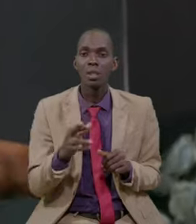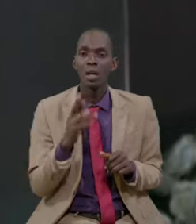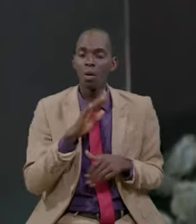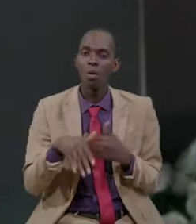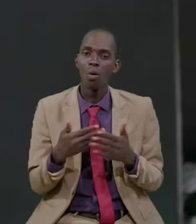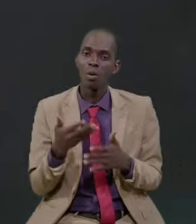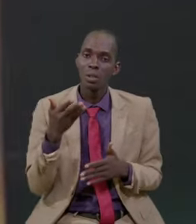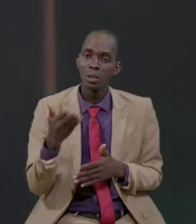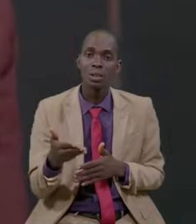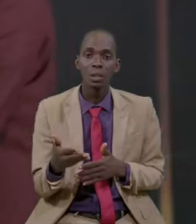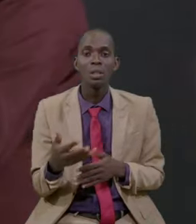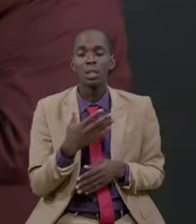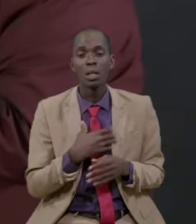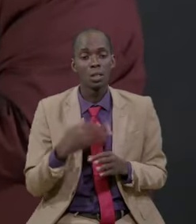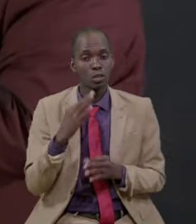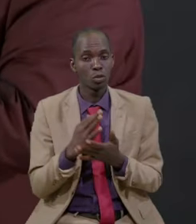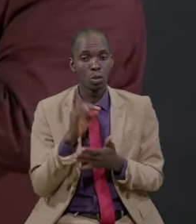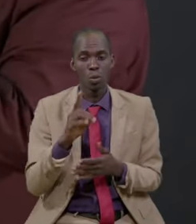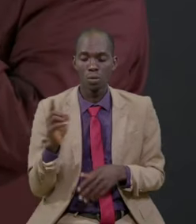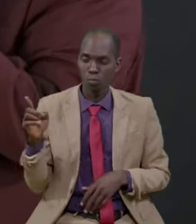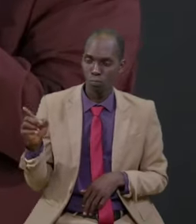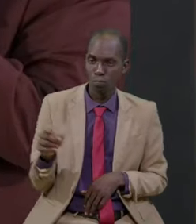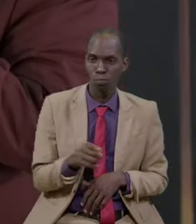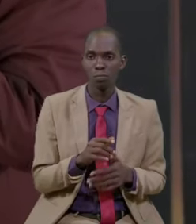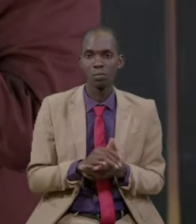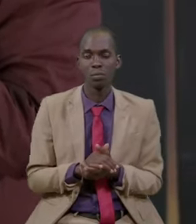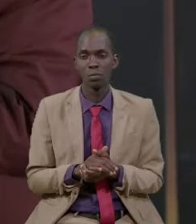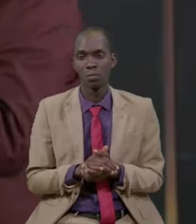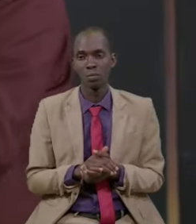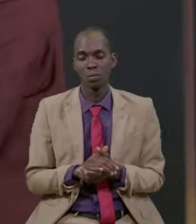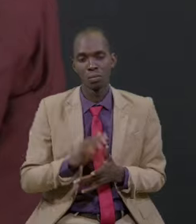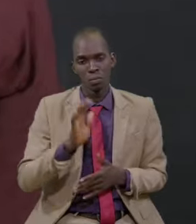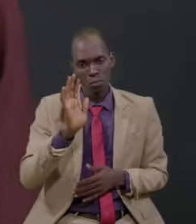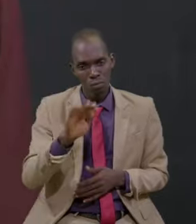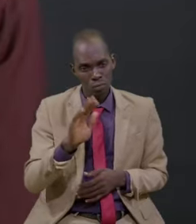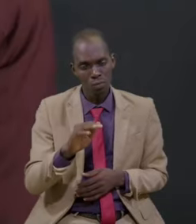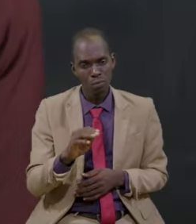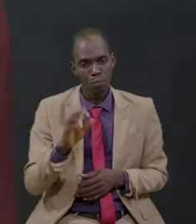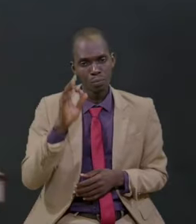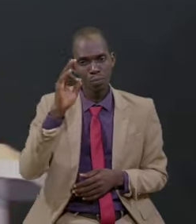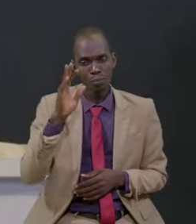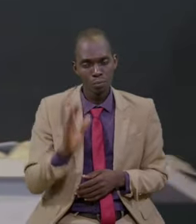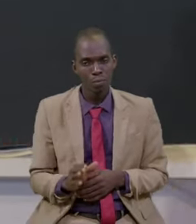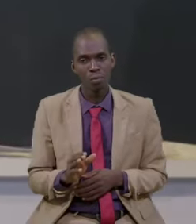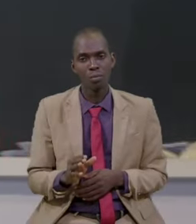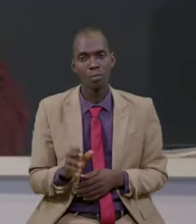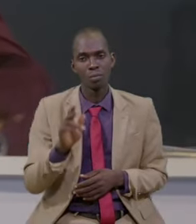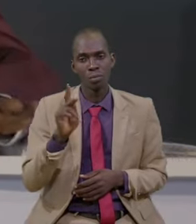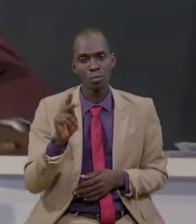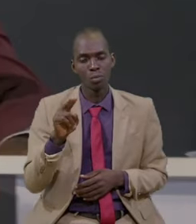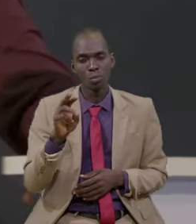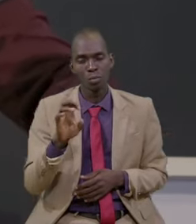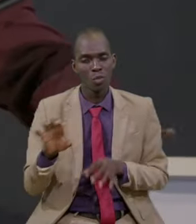Et même si quelqu'un est venu dire, pasteur, tel tel a fait ceci avec